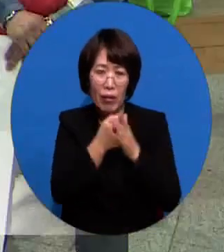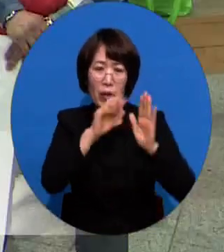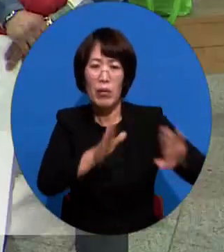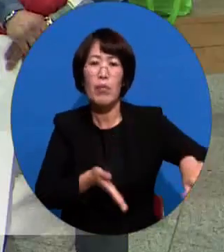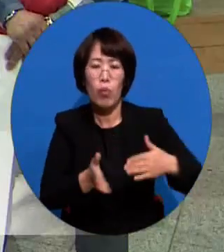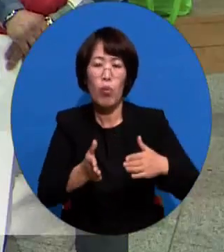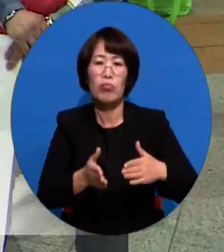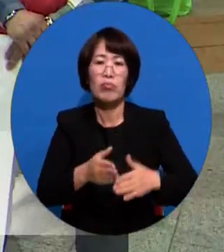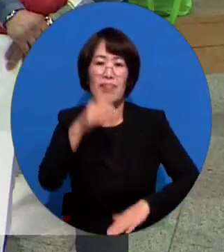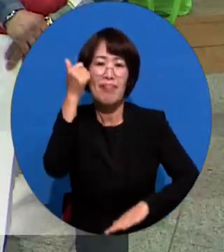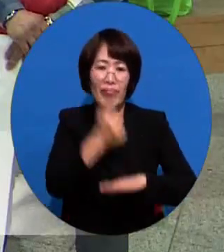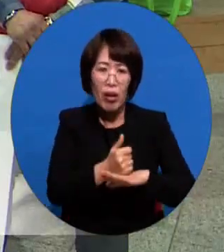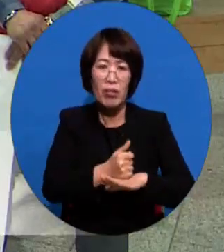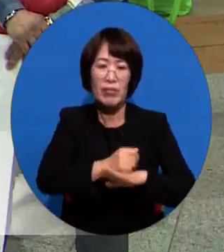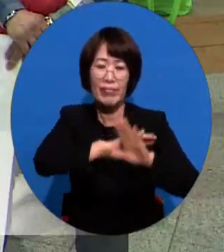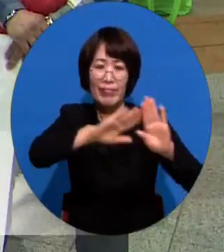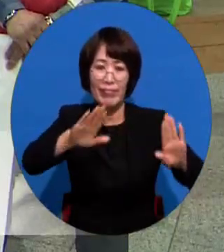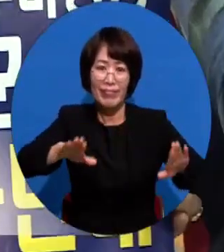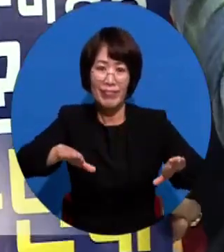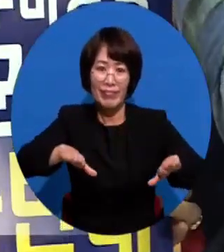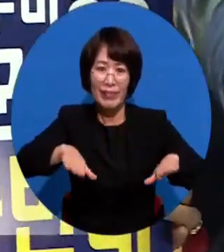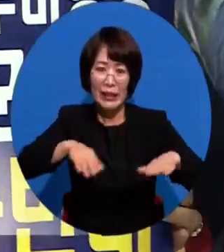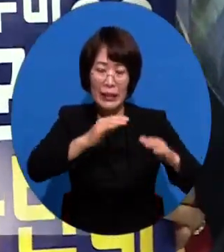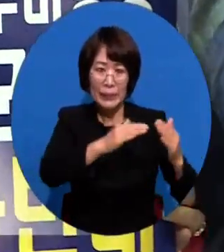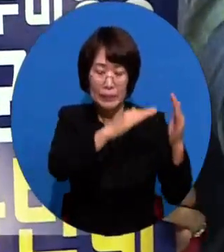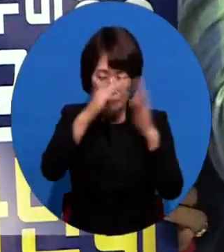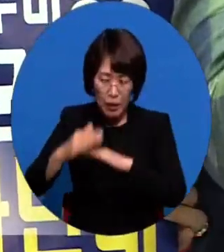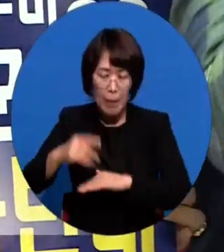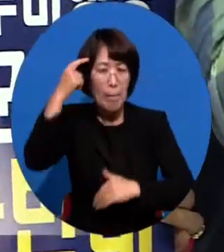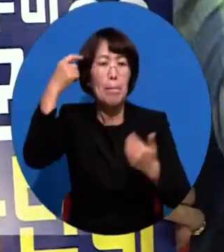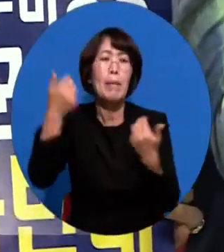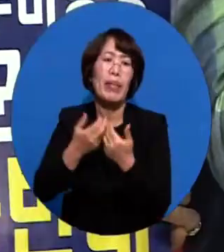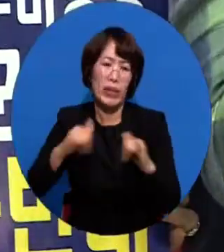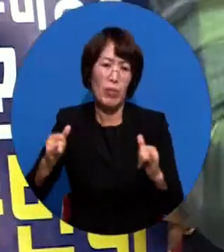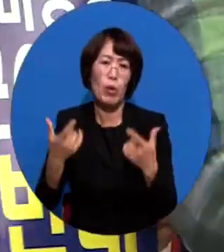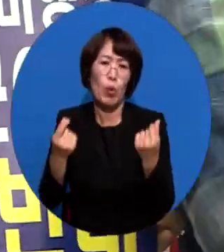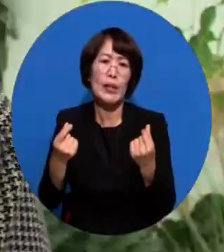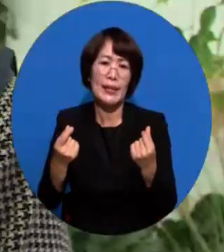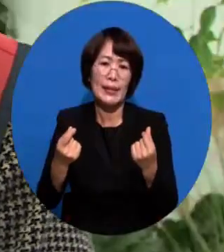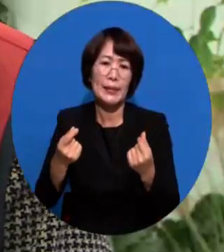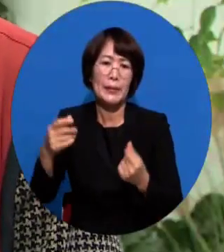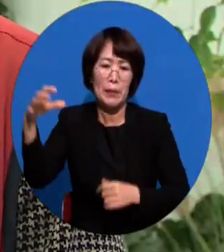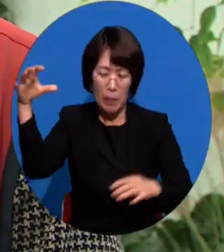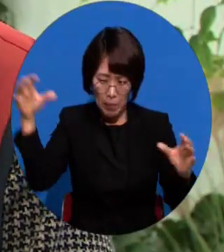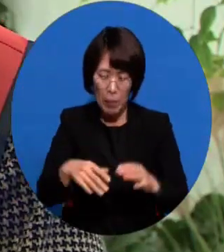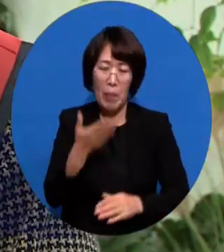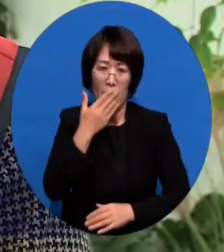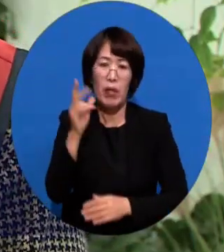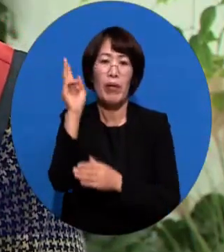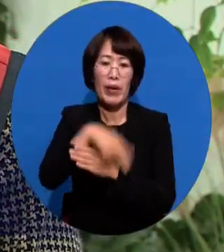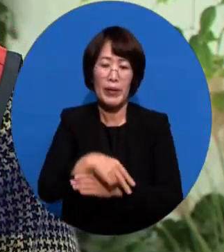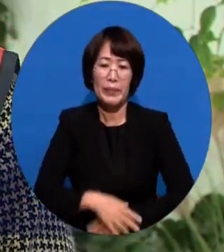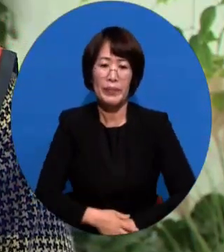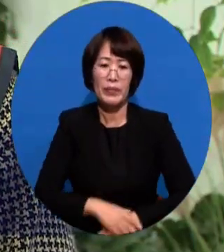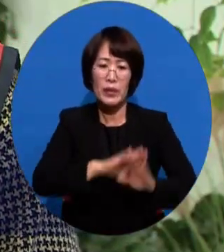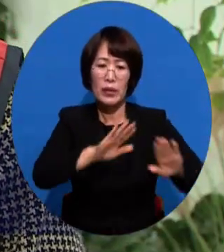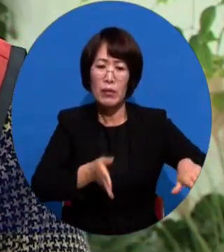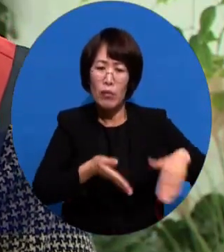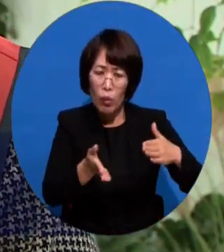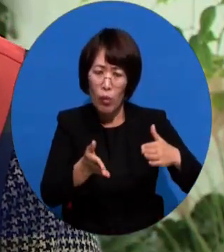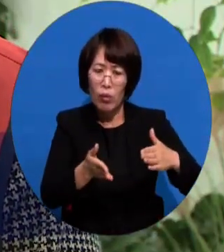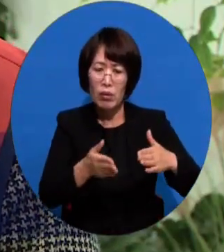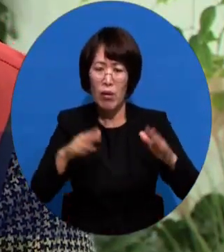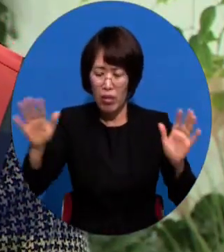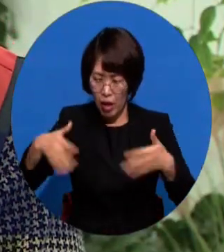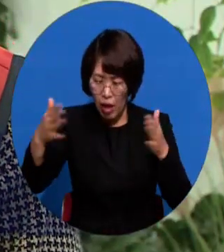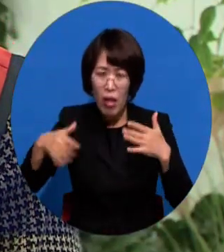전라남도는 군공항 무안 이전 반대 주민들에게도 전남도청 로비를 내줬습니다. 지금 현재 도의에서 찬성 쪽으로 여론